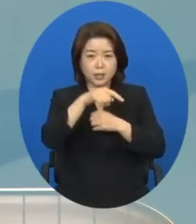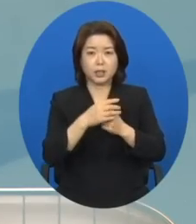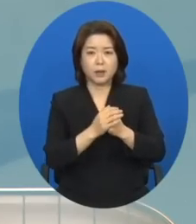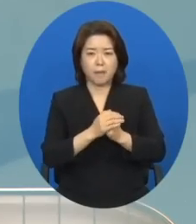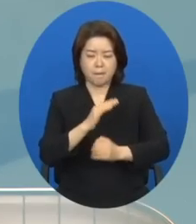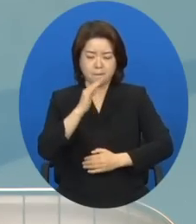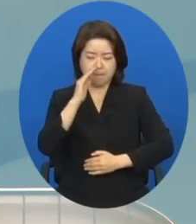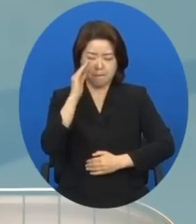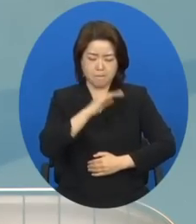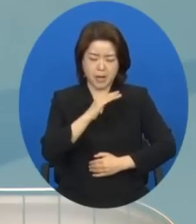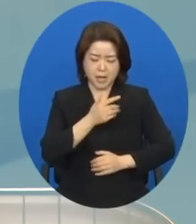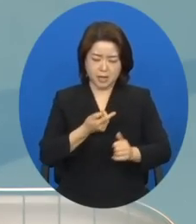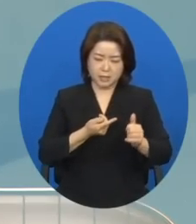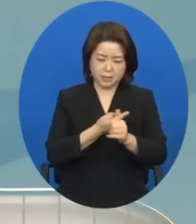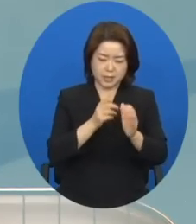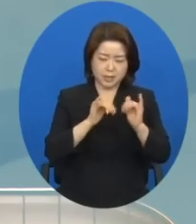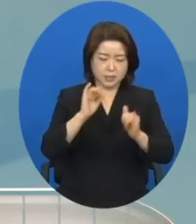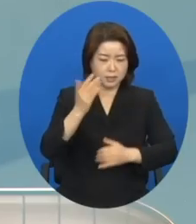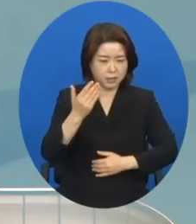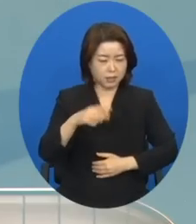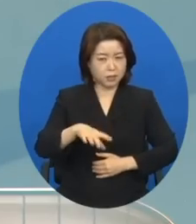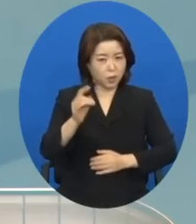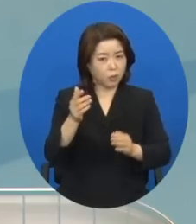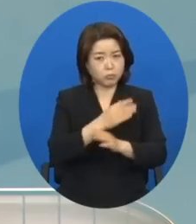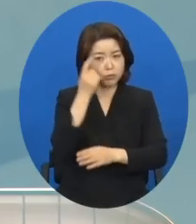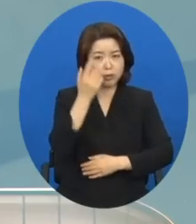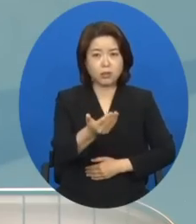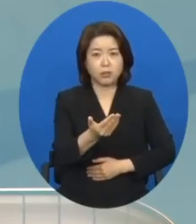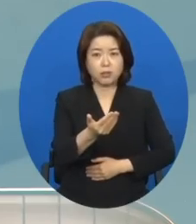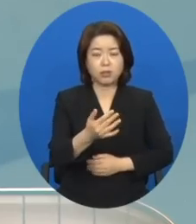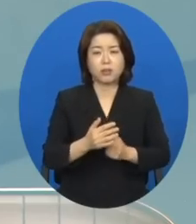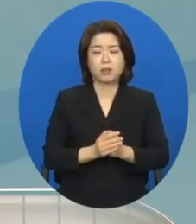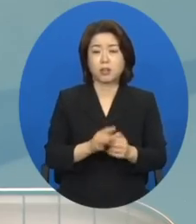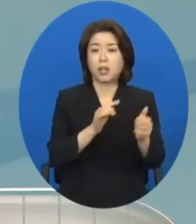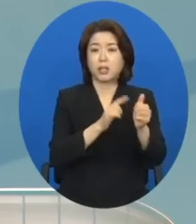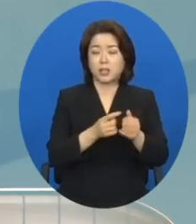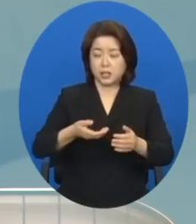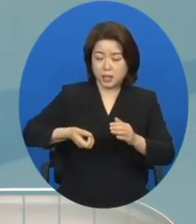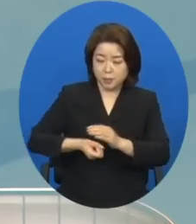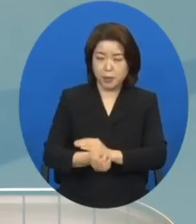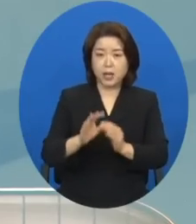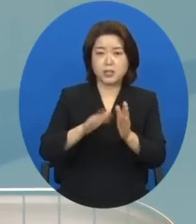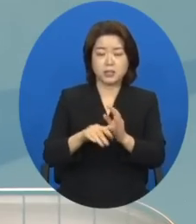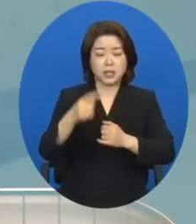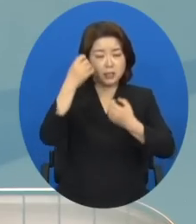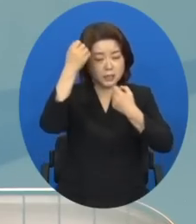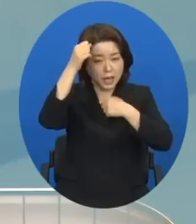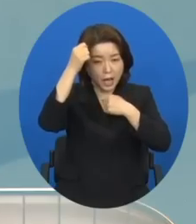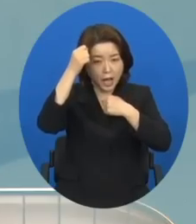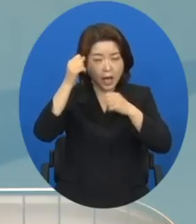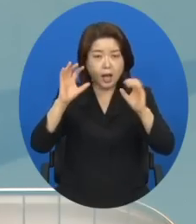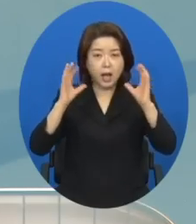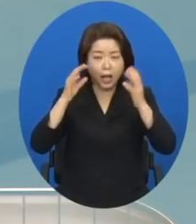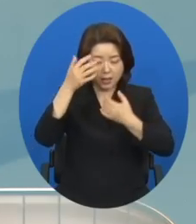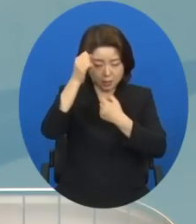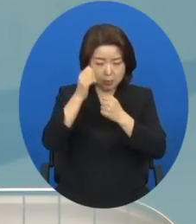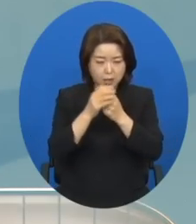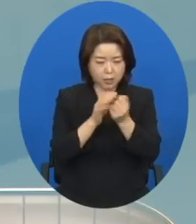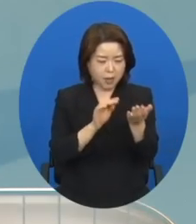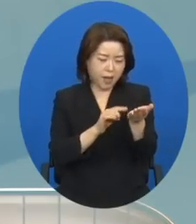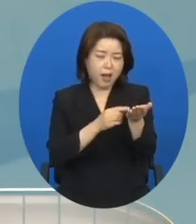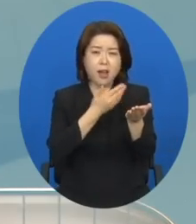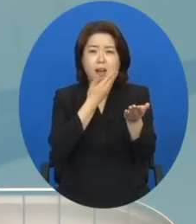악취를 뿜기는 살인자가 된 거지 처음부터 그랬을까요? 에런이 태어났을 때 그 아기의 발은 분명